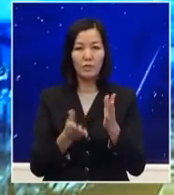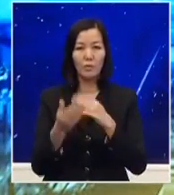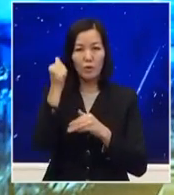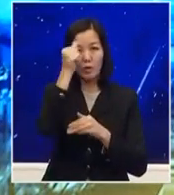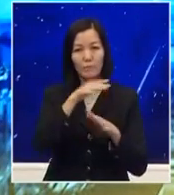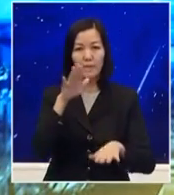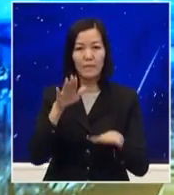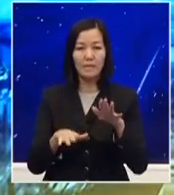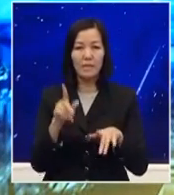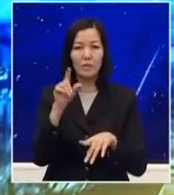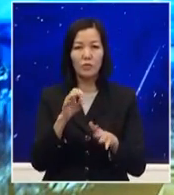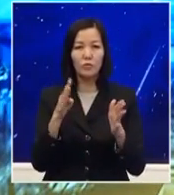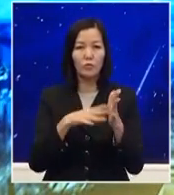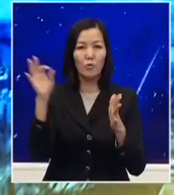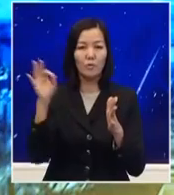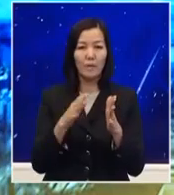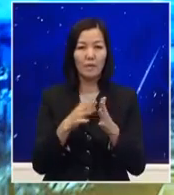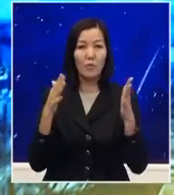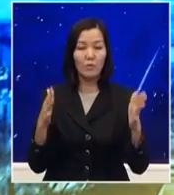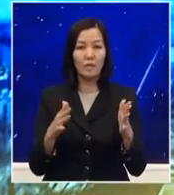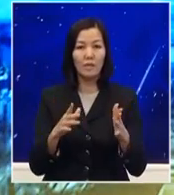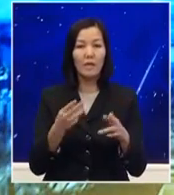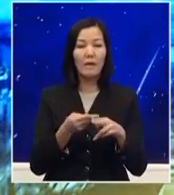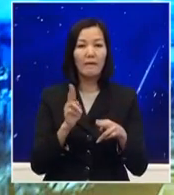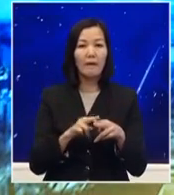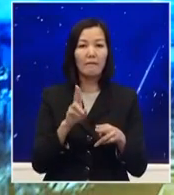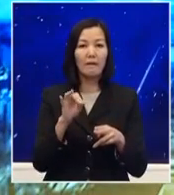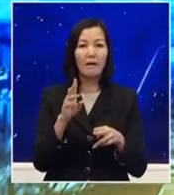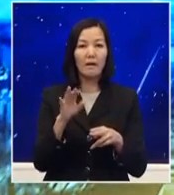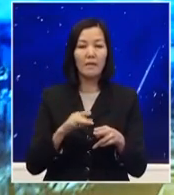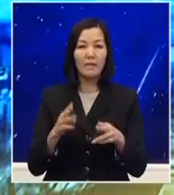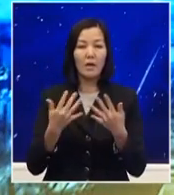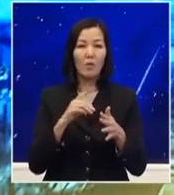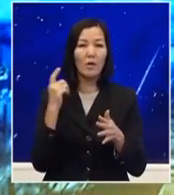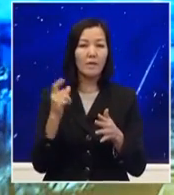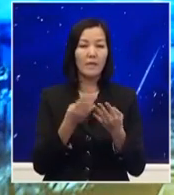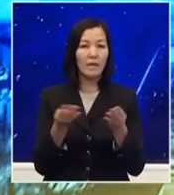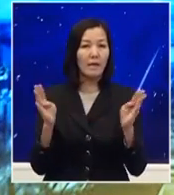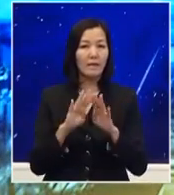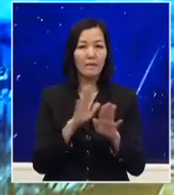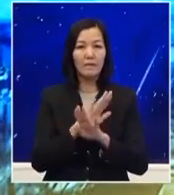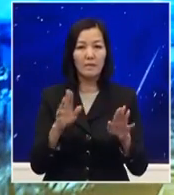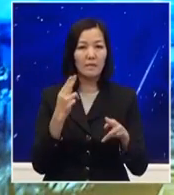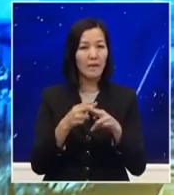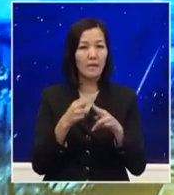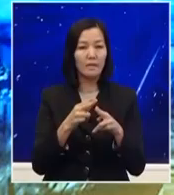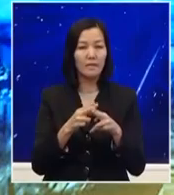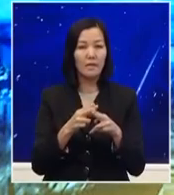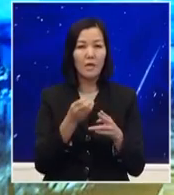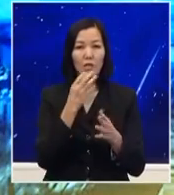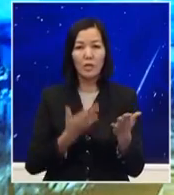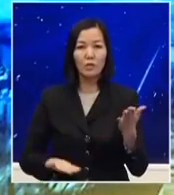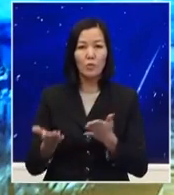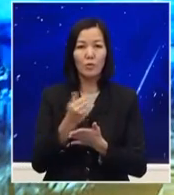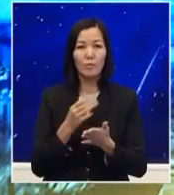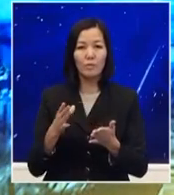көрсеткіш. Өткен жылмен салыстырғанда 109%-ға өскен. Яғни қараталдық шаруалар карантинге қарамастан өнімді еңбек еткен. Бұл